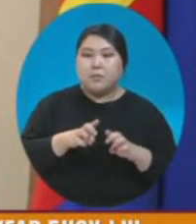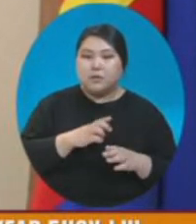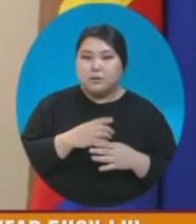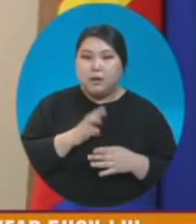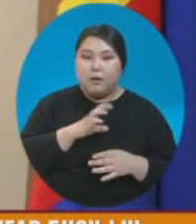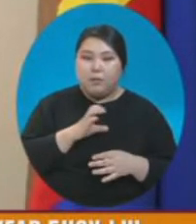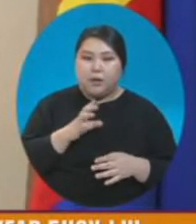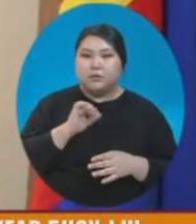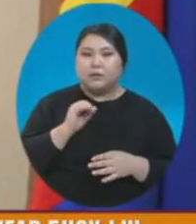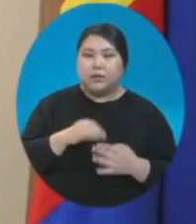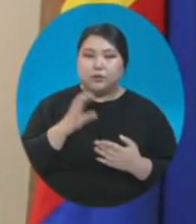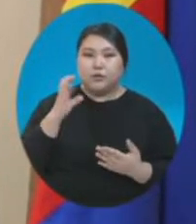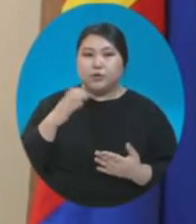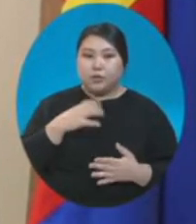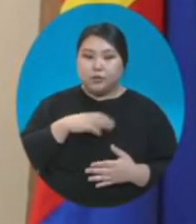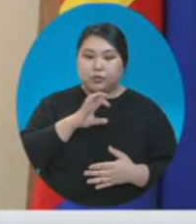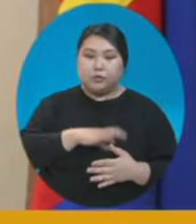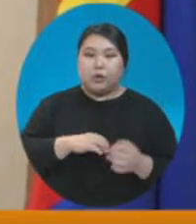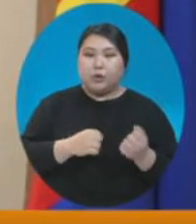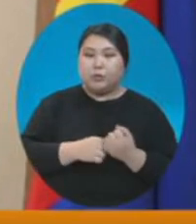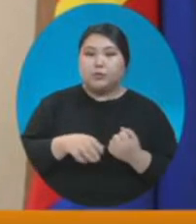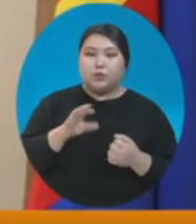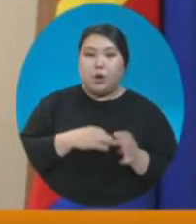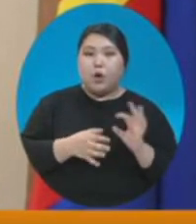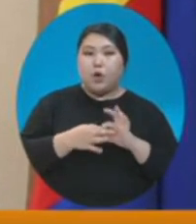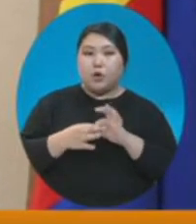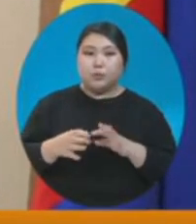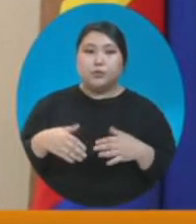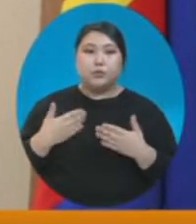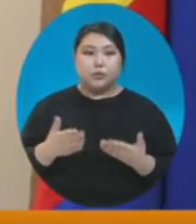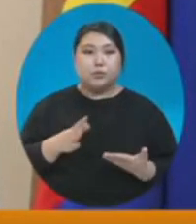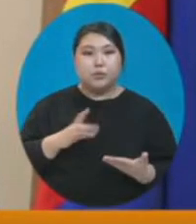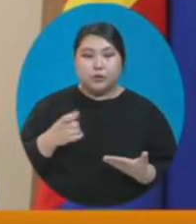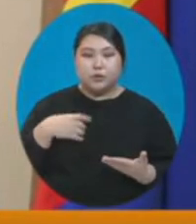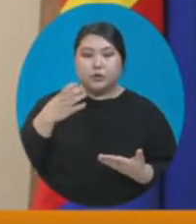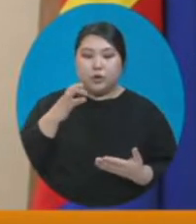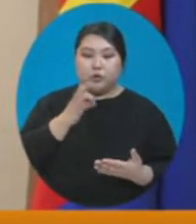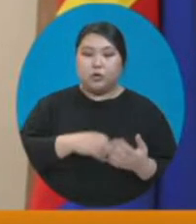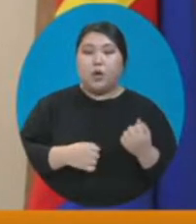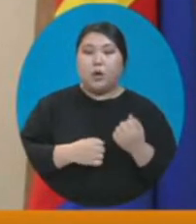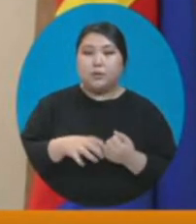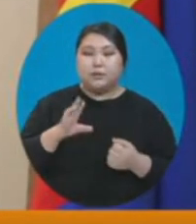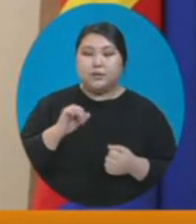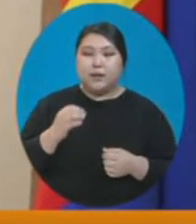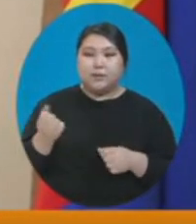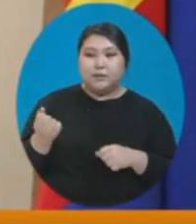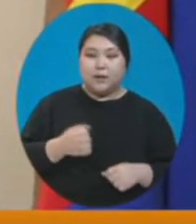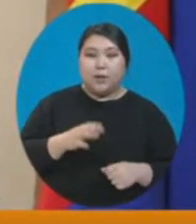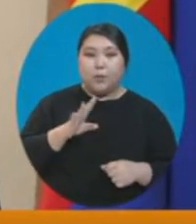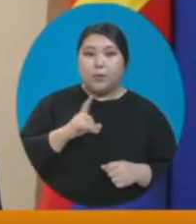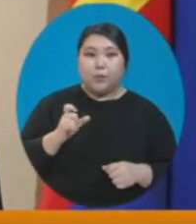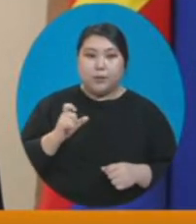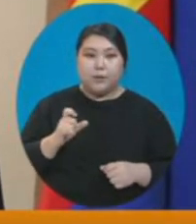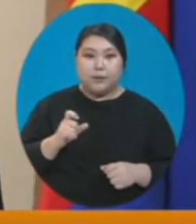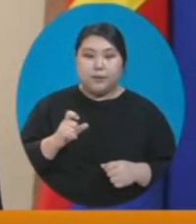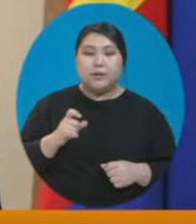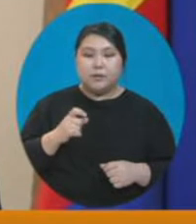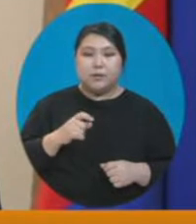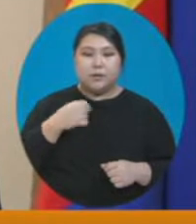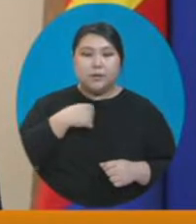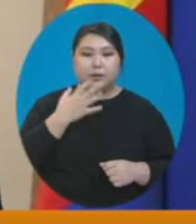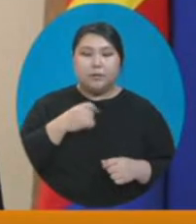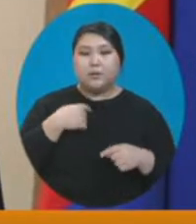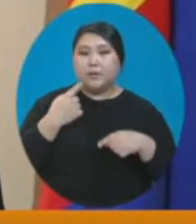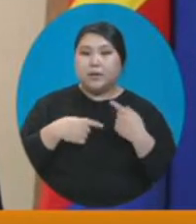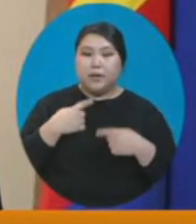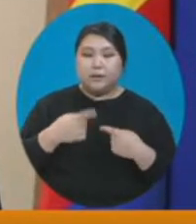яаж солонгосын хөрөнгө оруулагч нартай одоо холбож өгөх вэ? Яаж солонгосын хөрөнгө оруулагч нарыг татах вэ гэдэг яриа бас